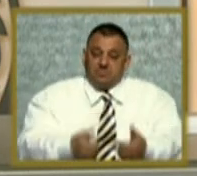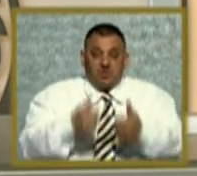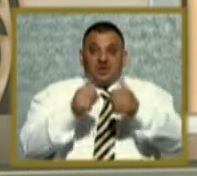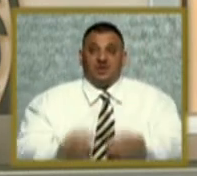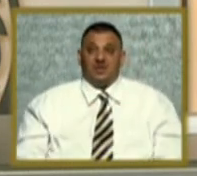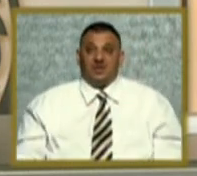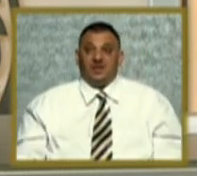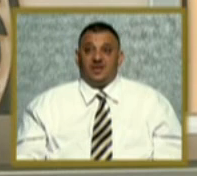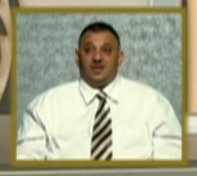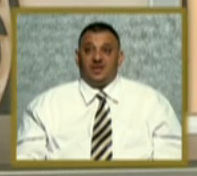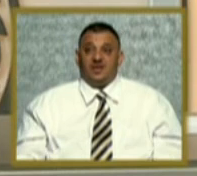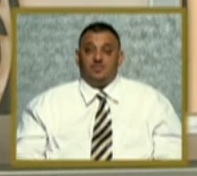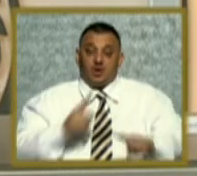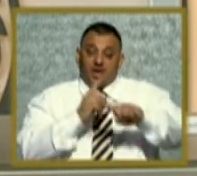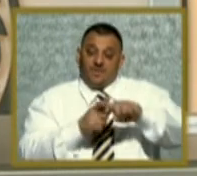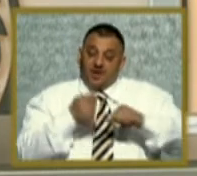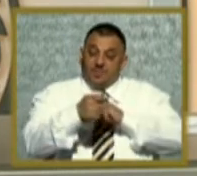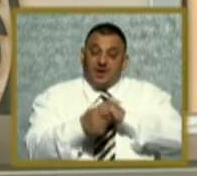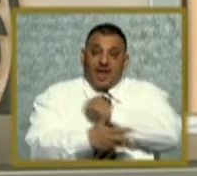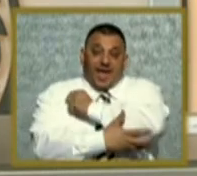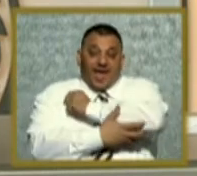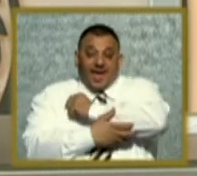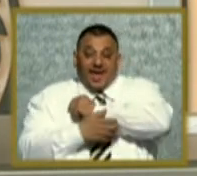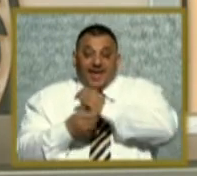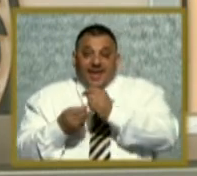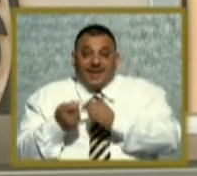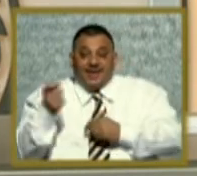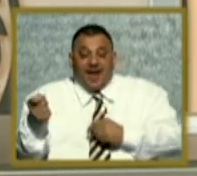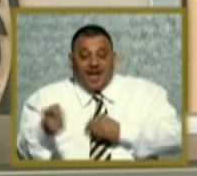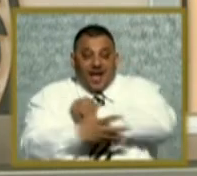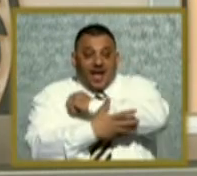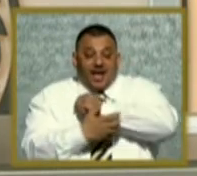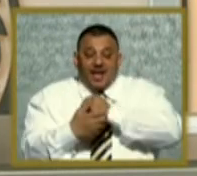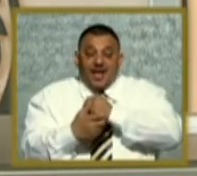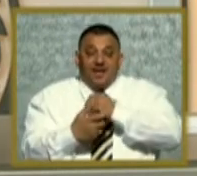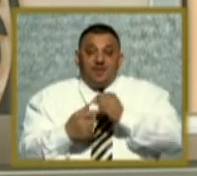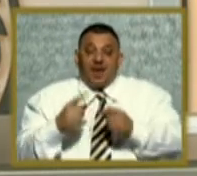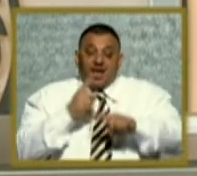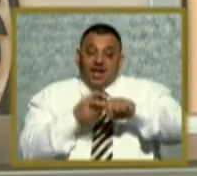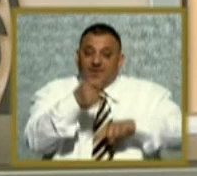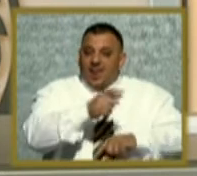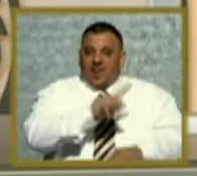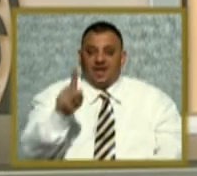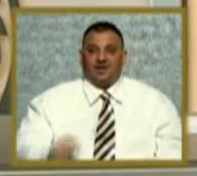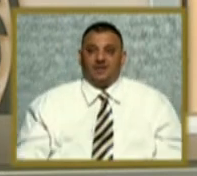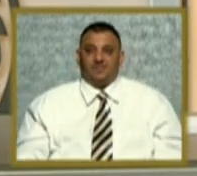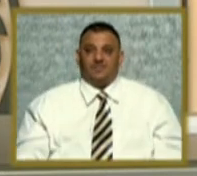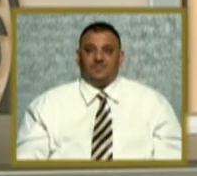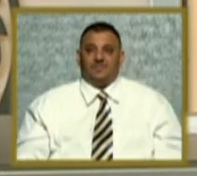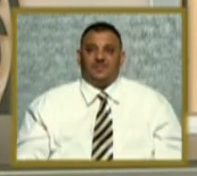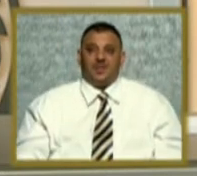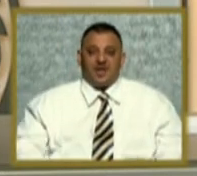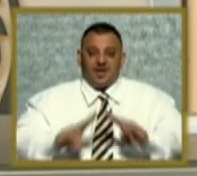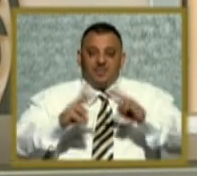ممكن تتصدق على كافر. أما الزكاة لا، ما تعطى للكافر، أما الصدقة ممكن أن تعطيها الكافر بارك الله فيك. والصدقة طبعا